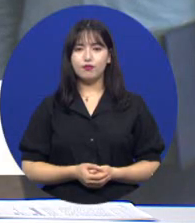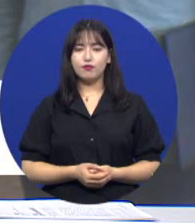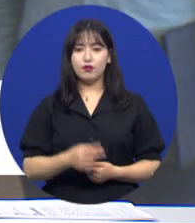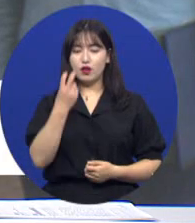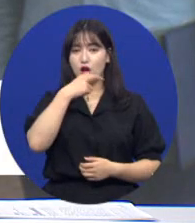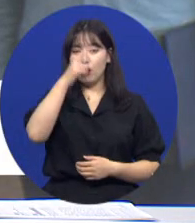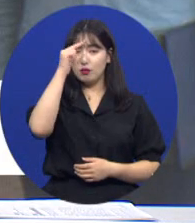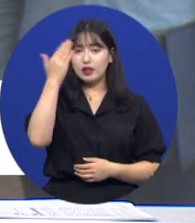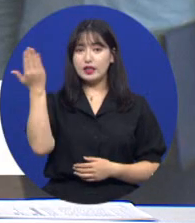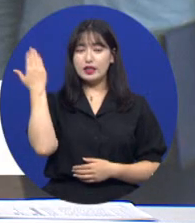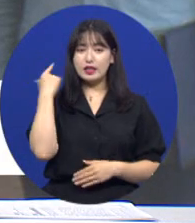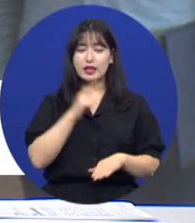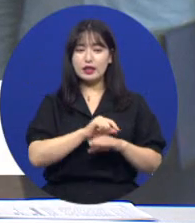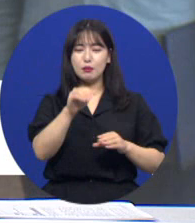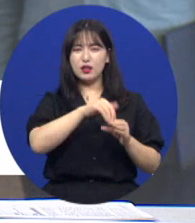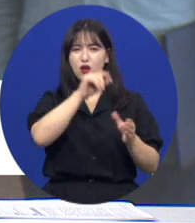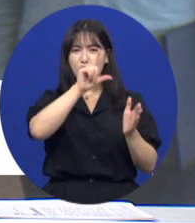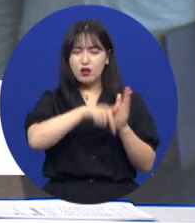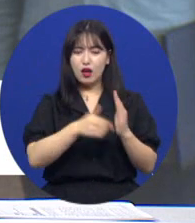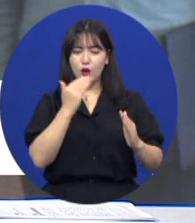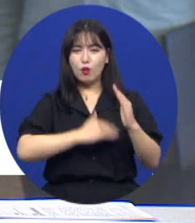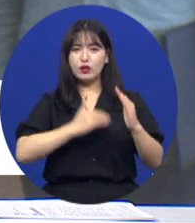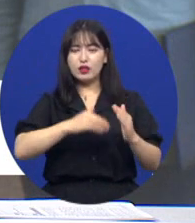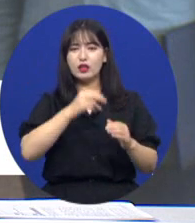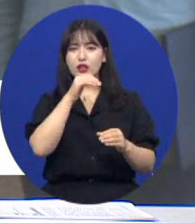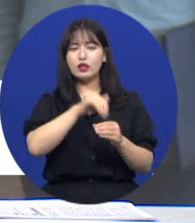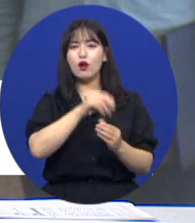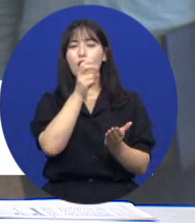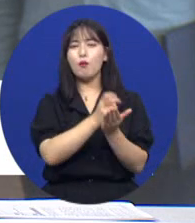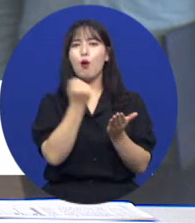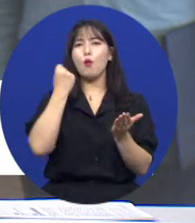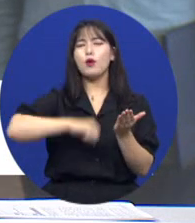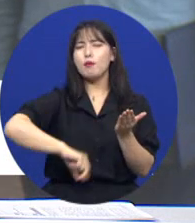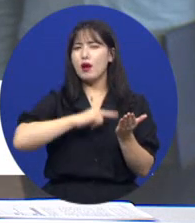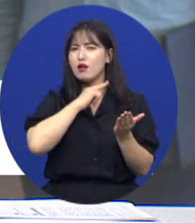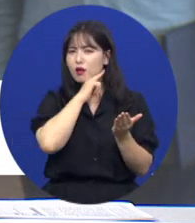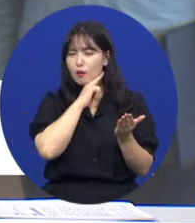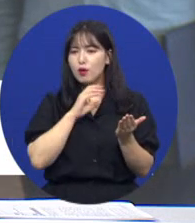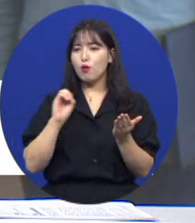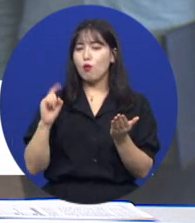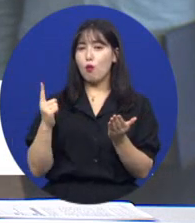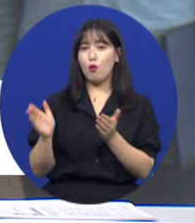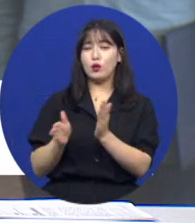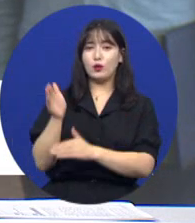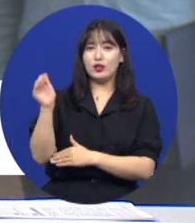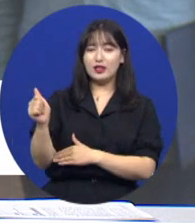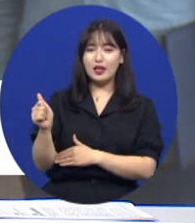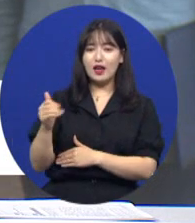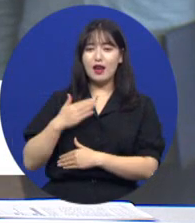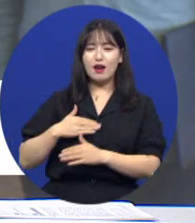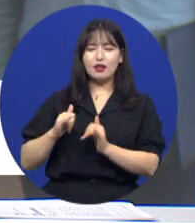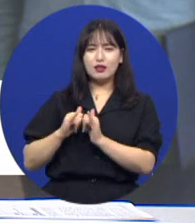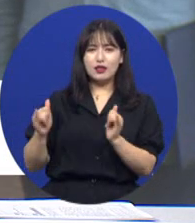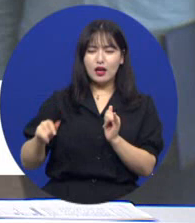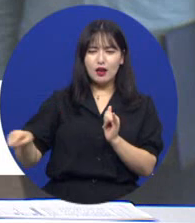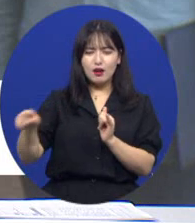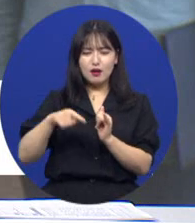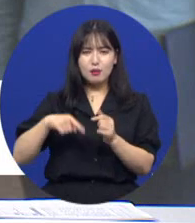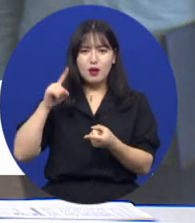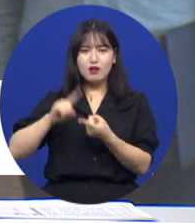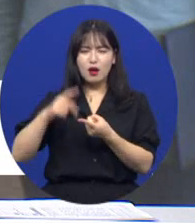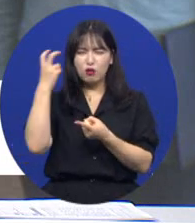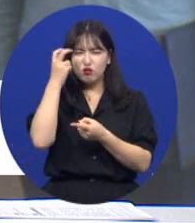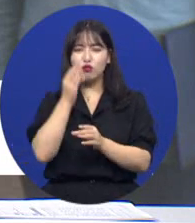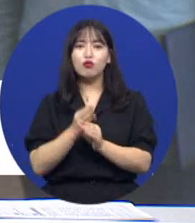검찰이 지난 지방선거 당시 공직선거법을 위반한 혐의로 오영훈 지사의 최 측근 인사들의 대한 수사에